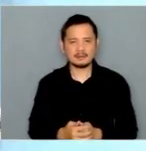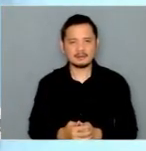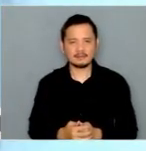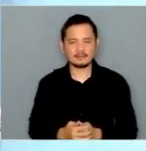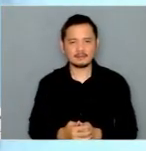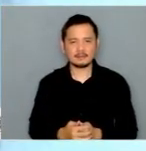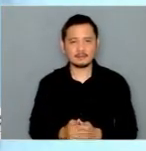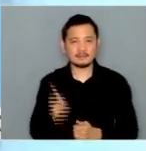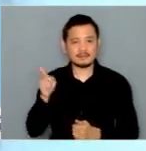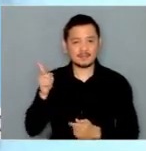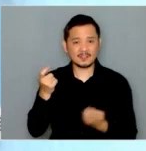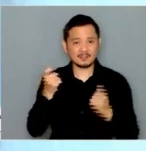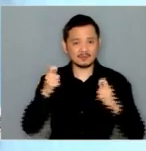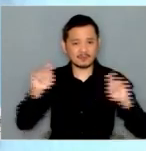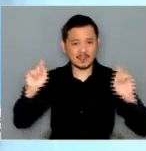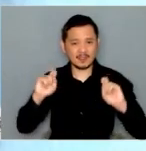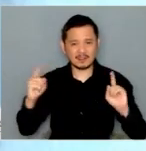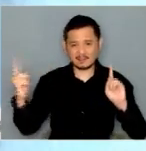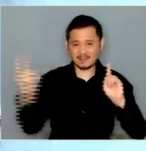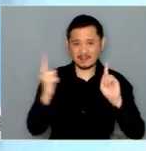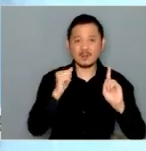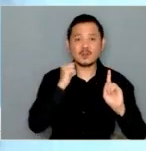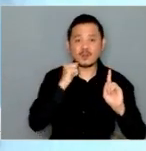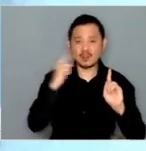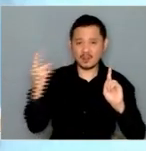Sinubukan pa siyang awatin ng isang babae.